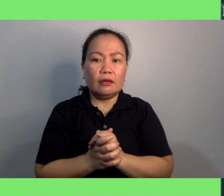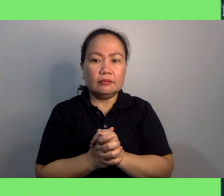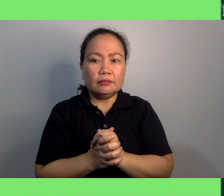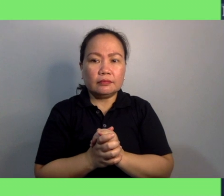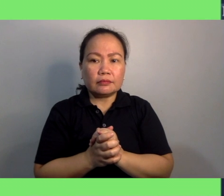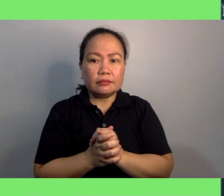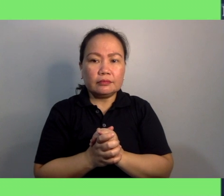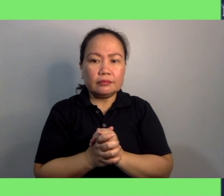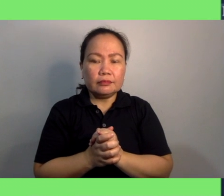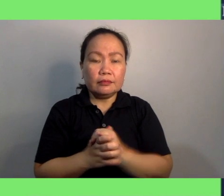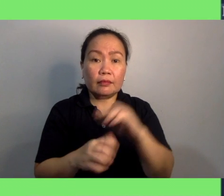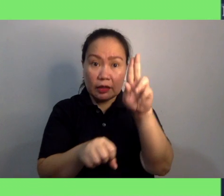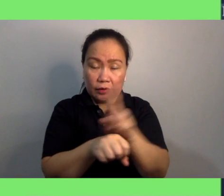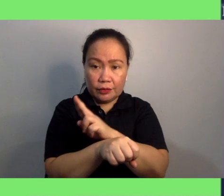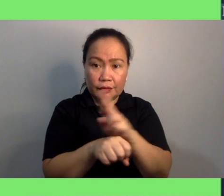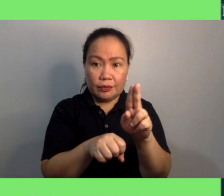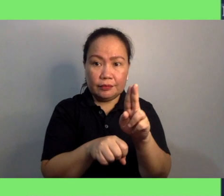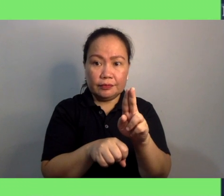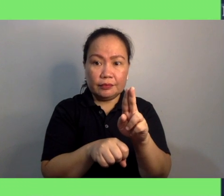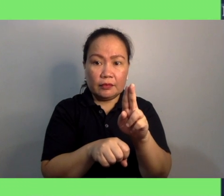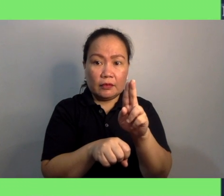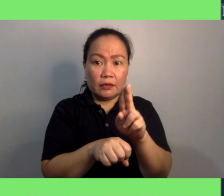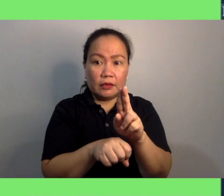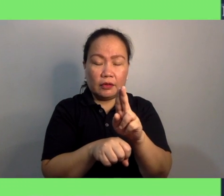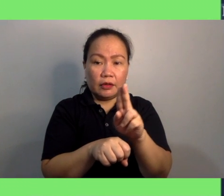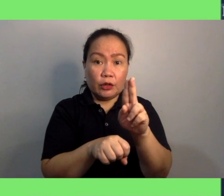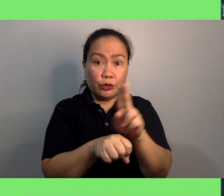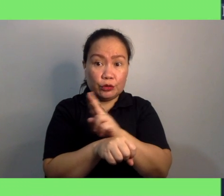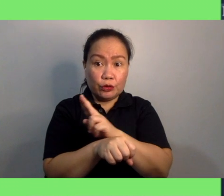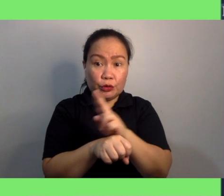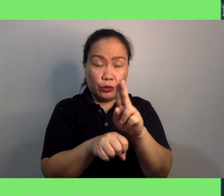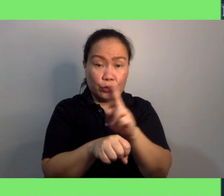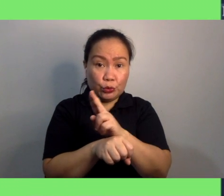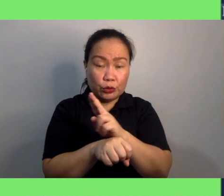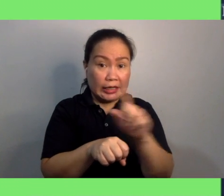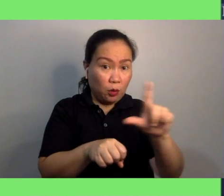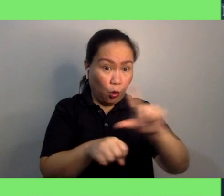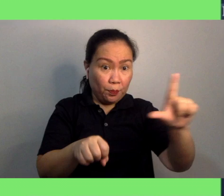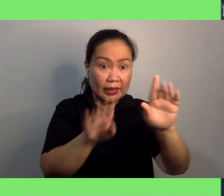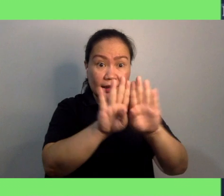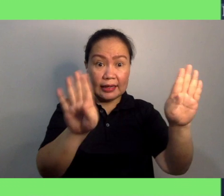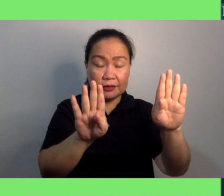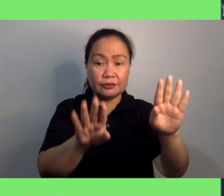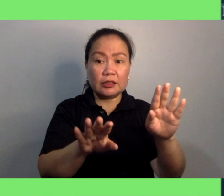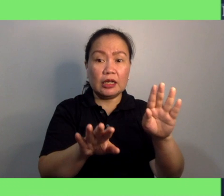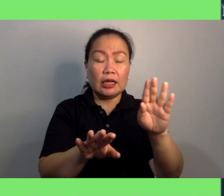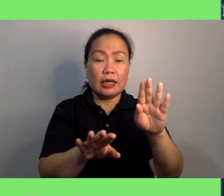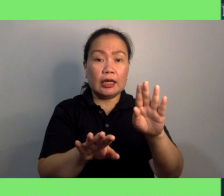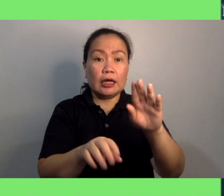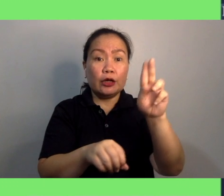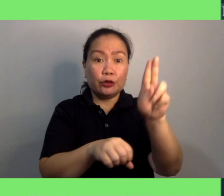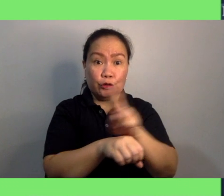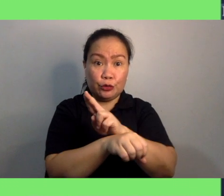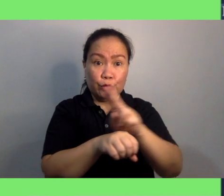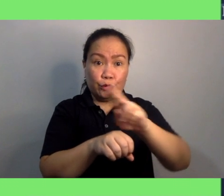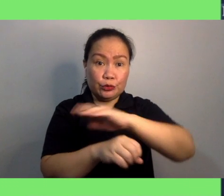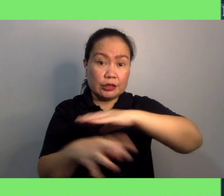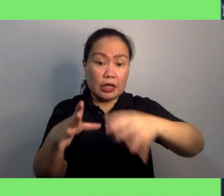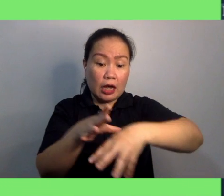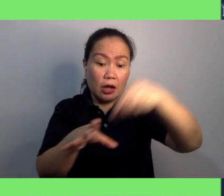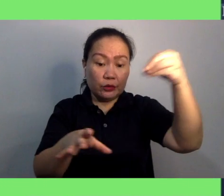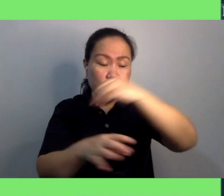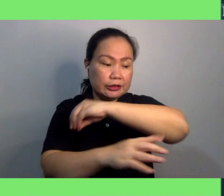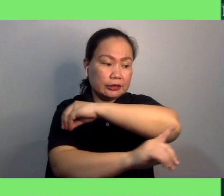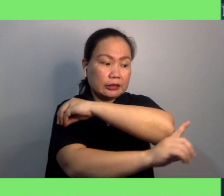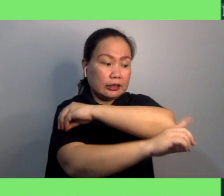nasa right, ito yung 0, so inner scale ang titingnan mo. But since ito nasa left, ang 0 niya, ito, so